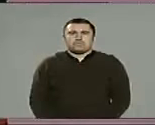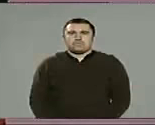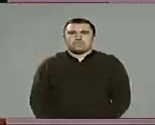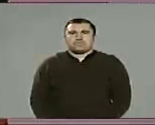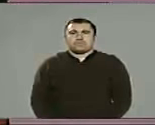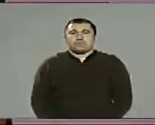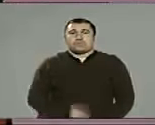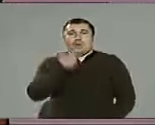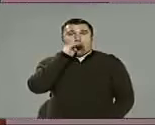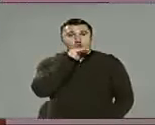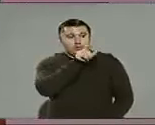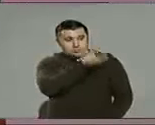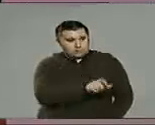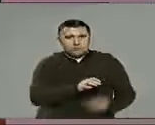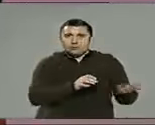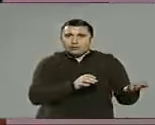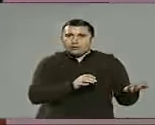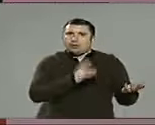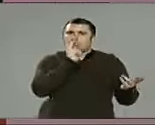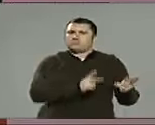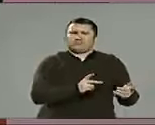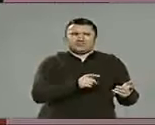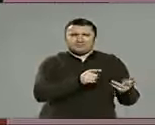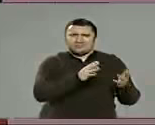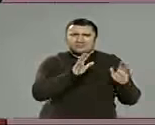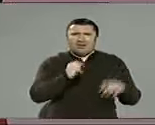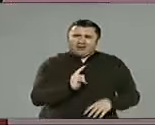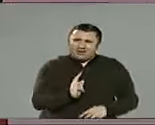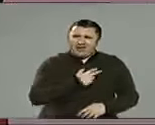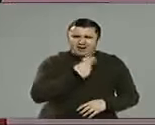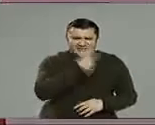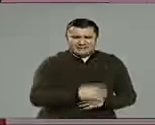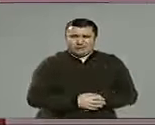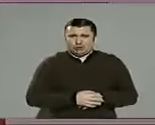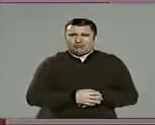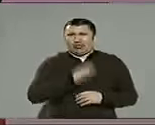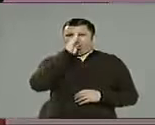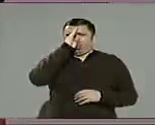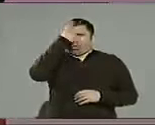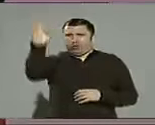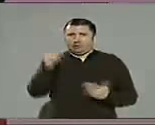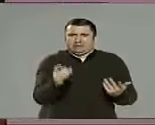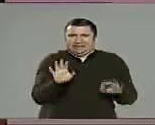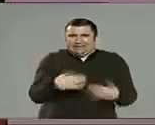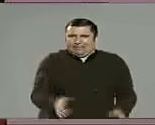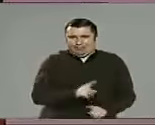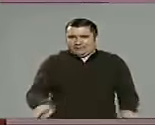Sie, Mensch, Sie stehen da mit beiden Beinen auf der Erde. Sie wissen doch, die Quadratur des Kreises funktioniert nur im Zeitungsinterview.